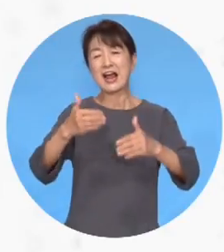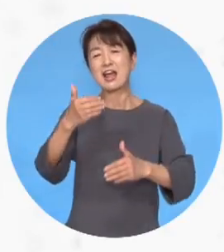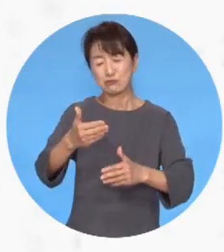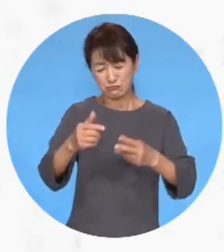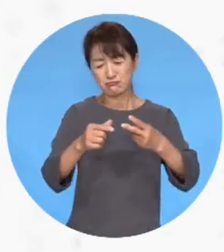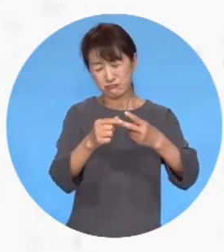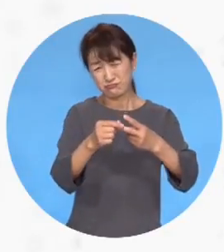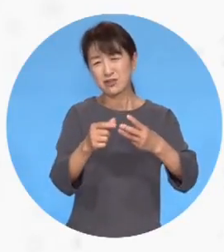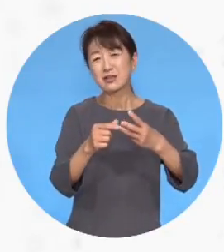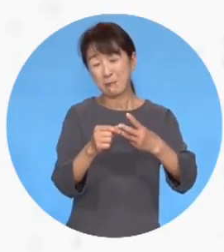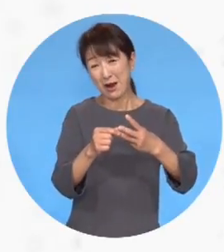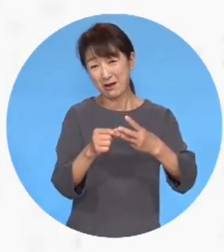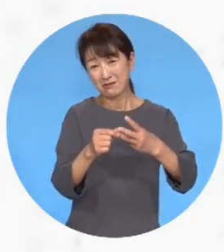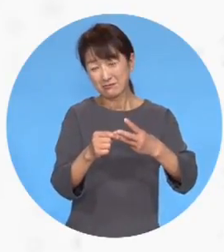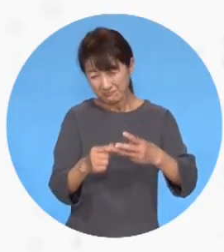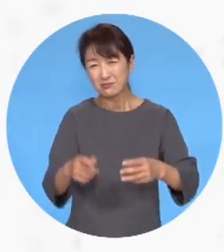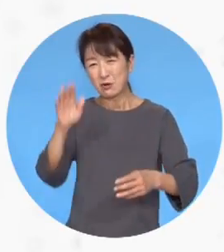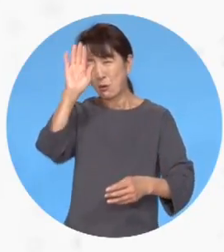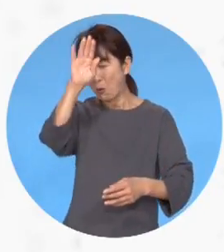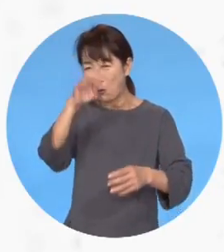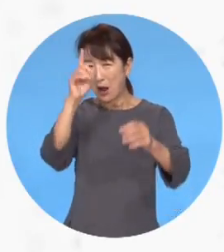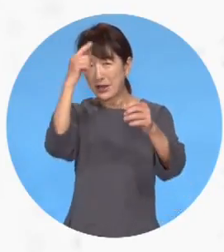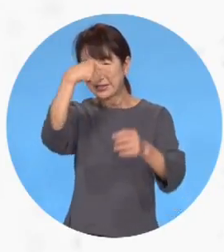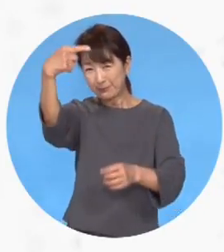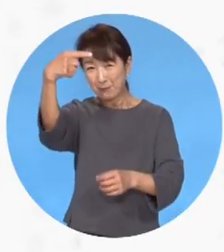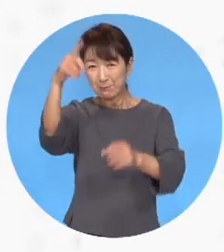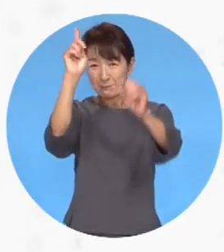んなで協力して1番を目指しましょう。